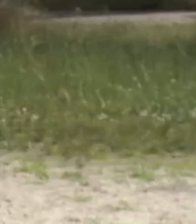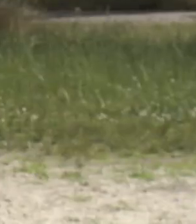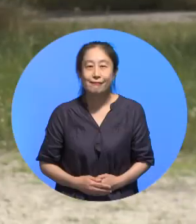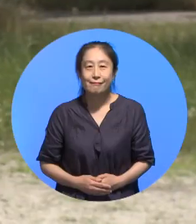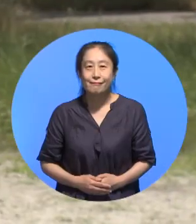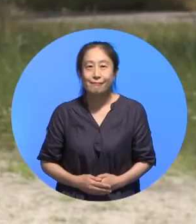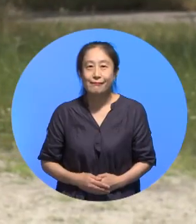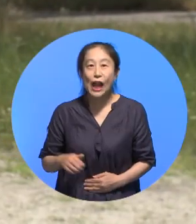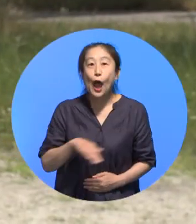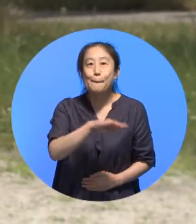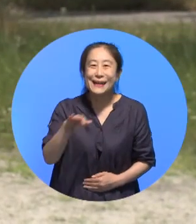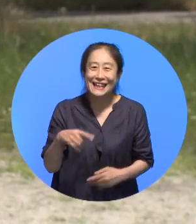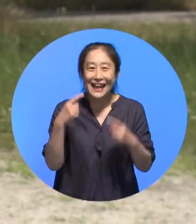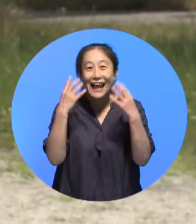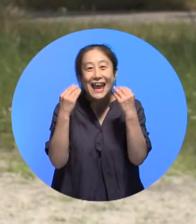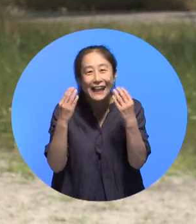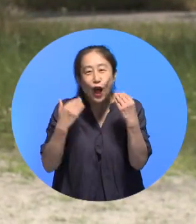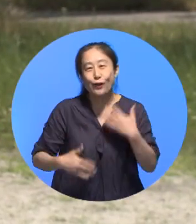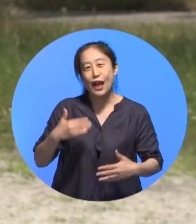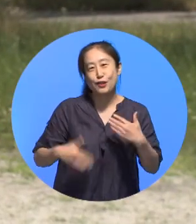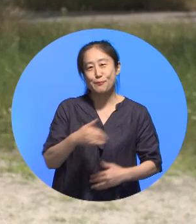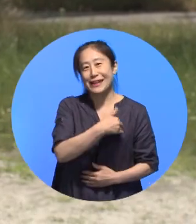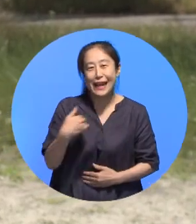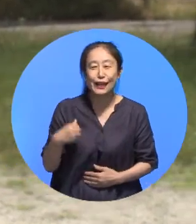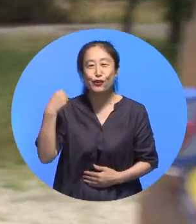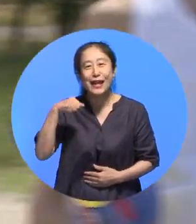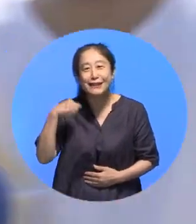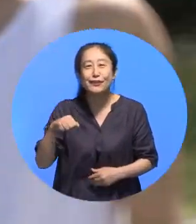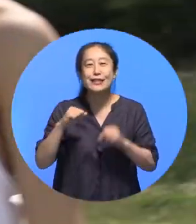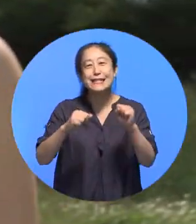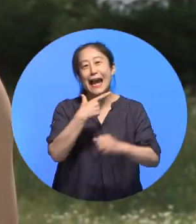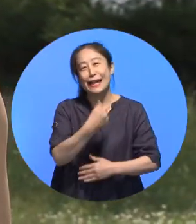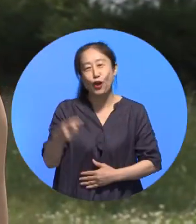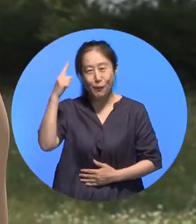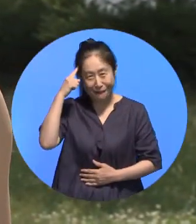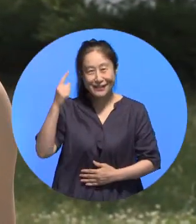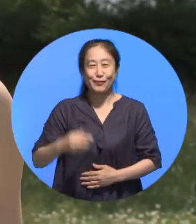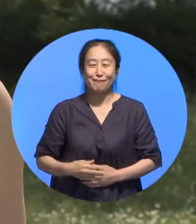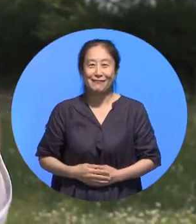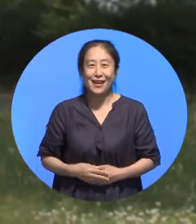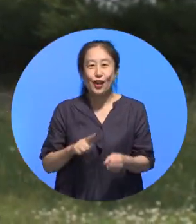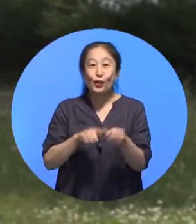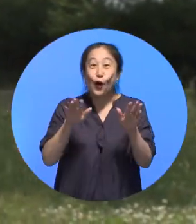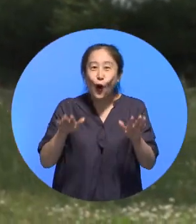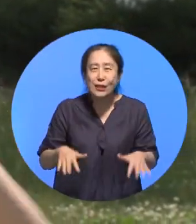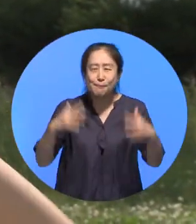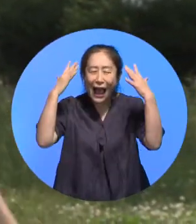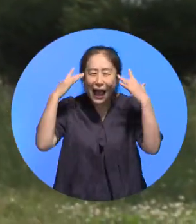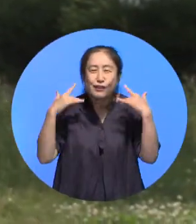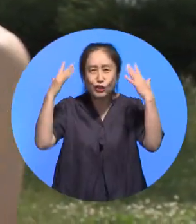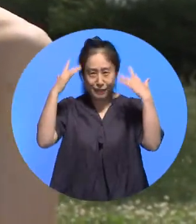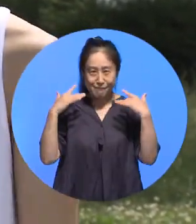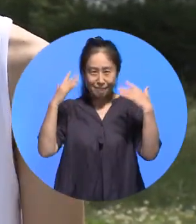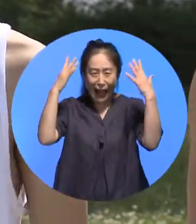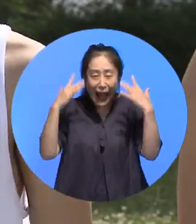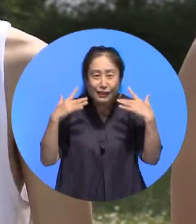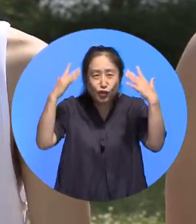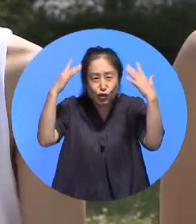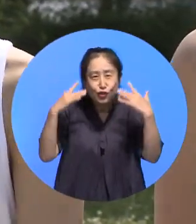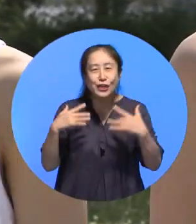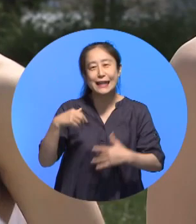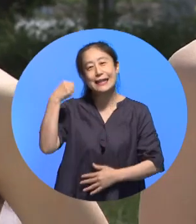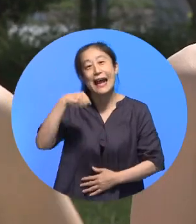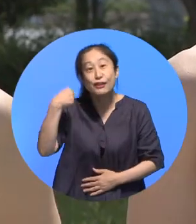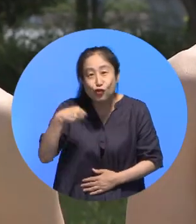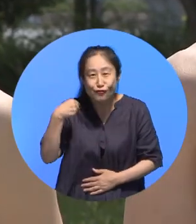やるみんなが笑顔で楽しめる夏にしたいと思います今年も暑い暑いこんな暑い